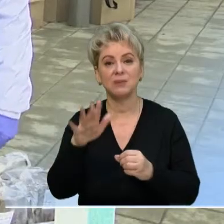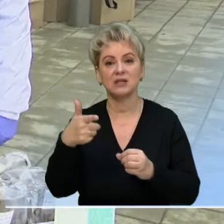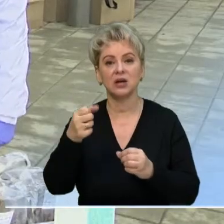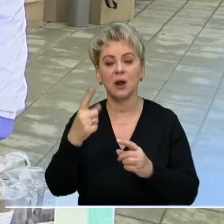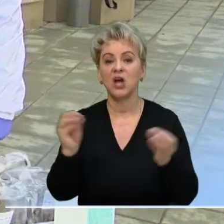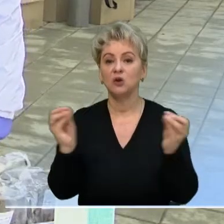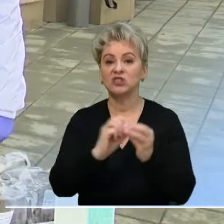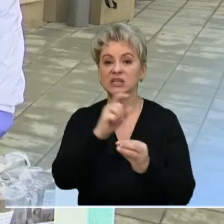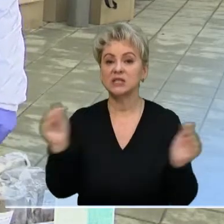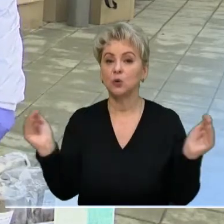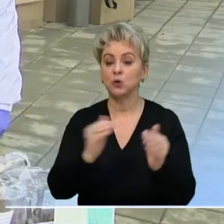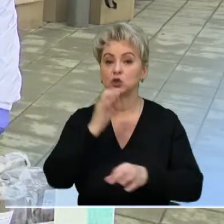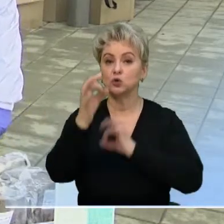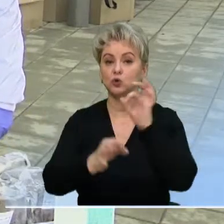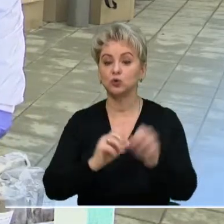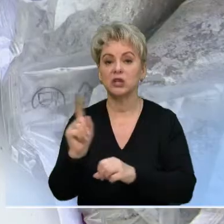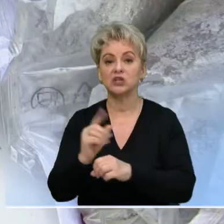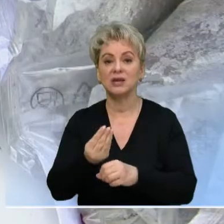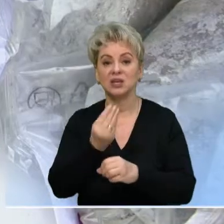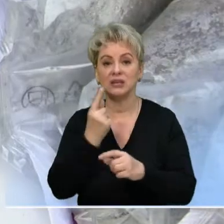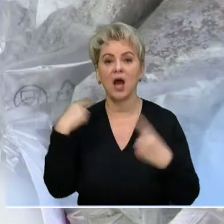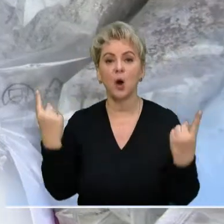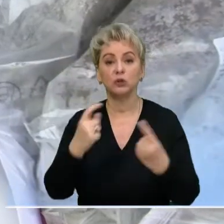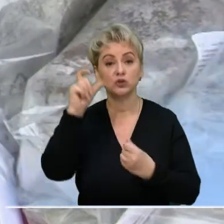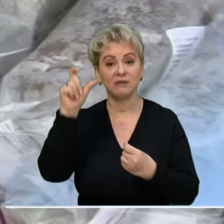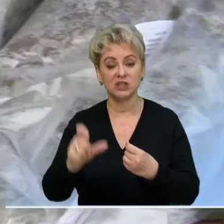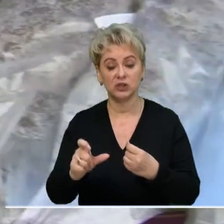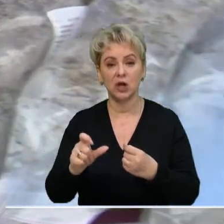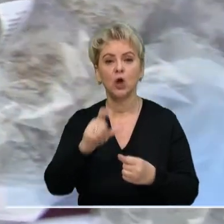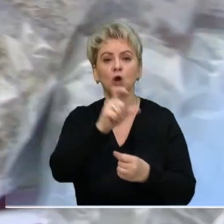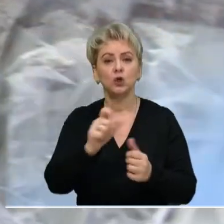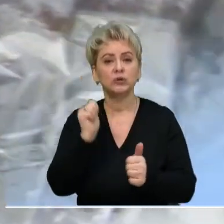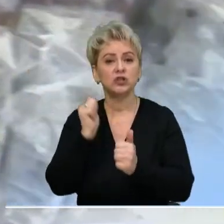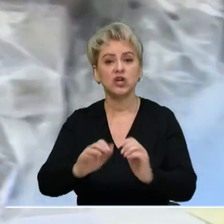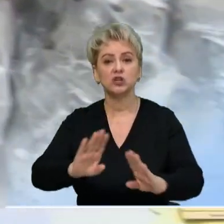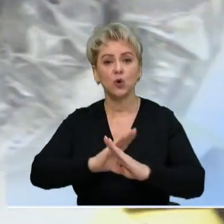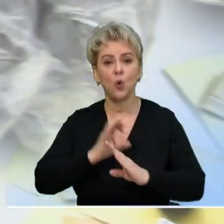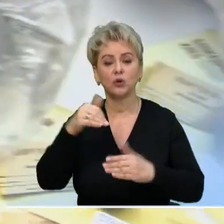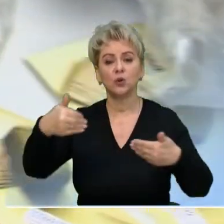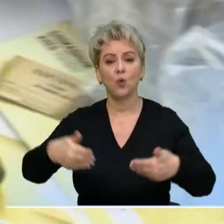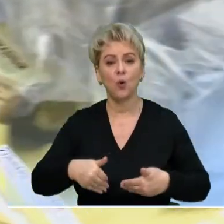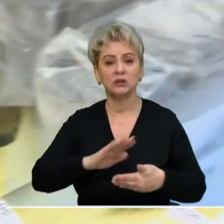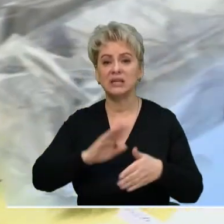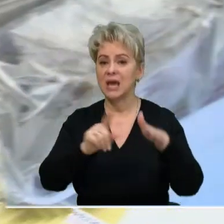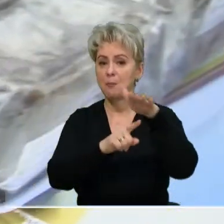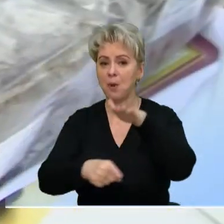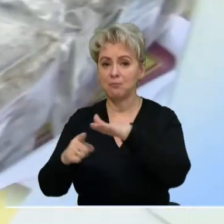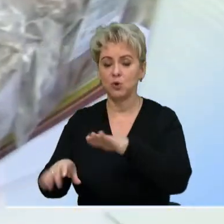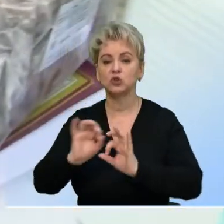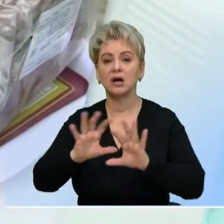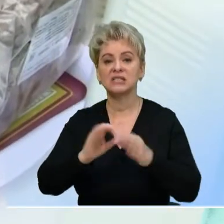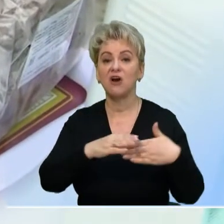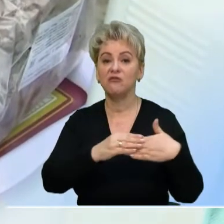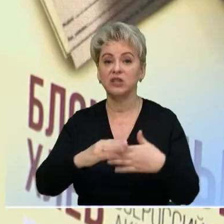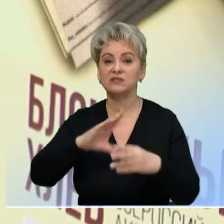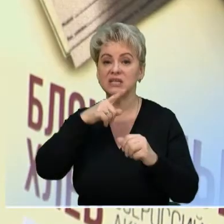Это в 10 раз меньше суточной нормы еды для обычного человека. Люди чаще умирали от голода, а не от бомбежек, рассказывают